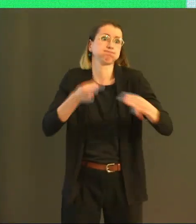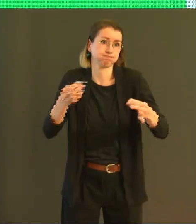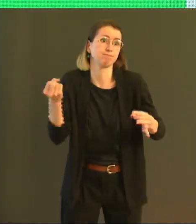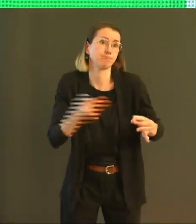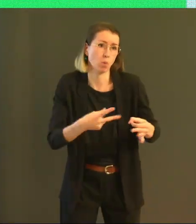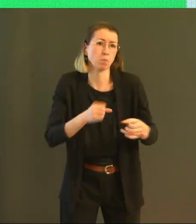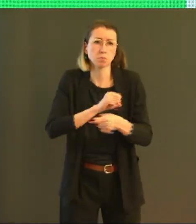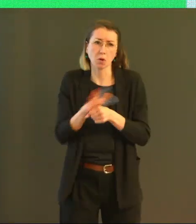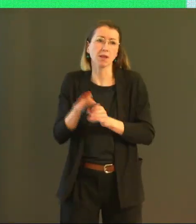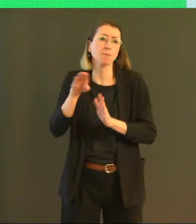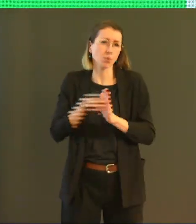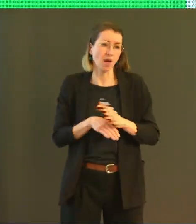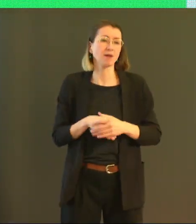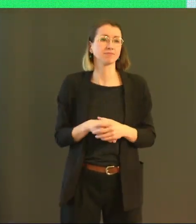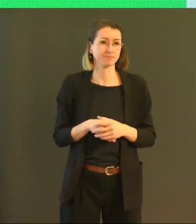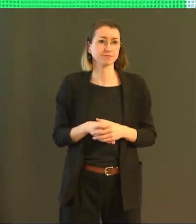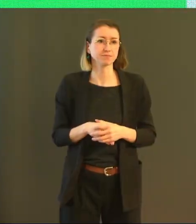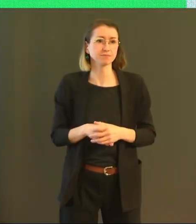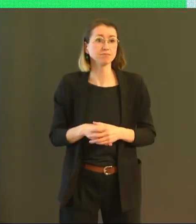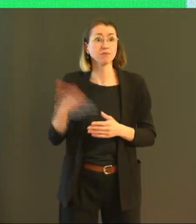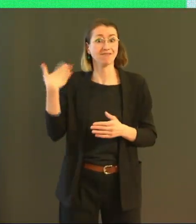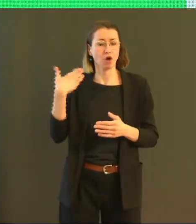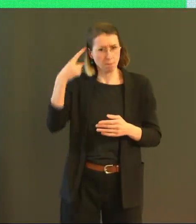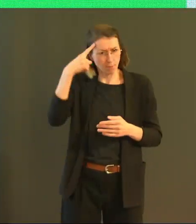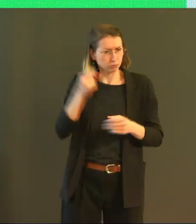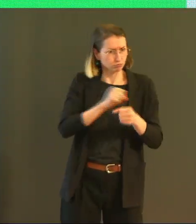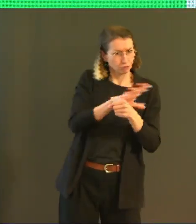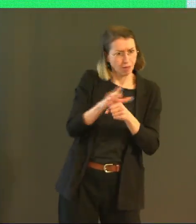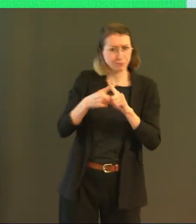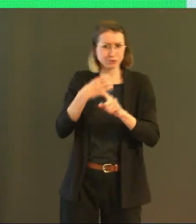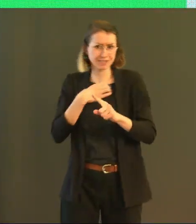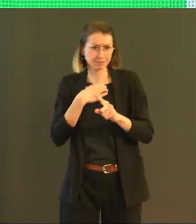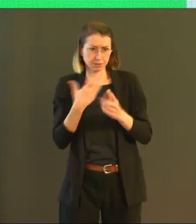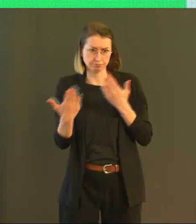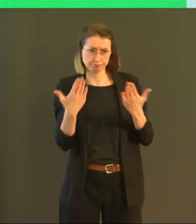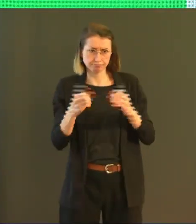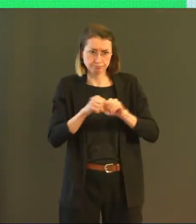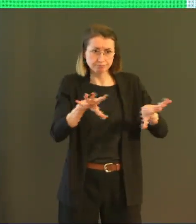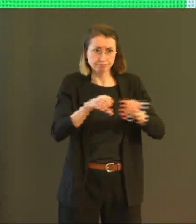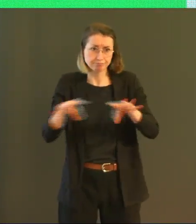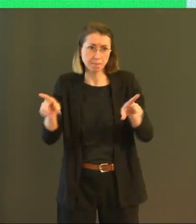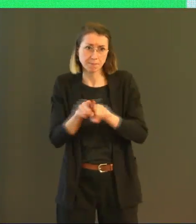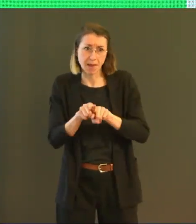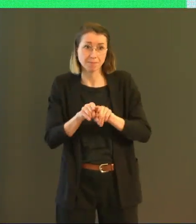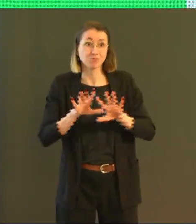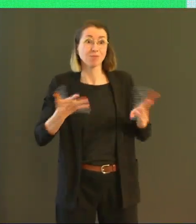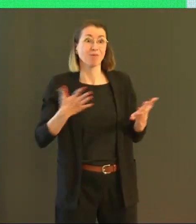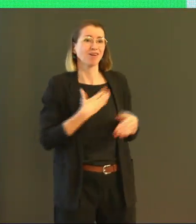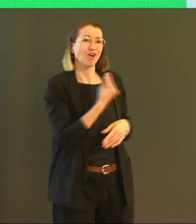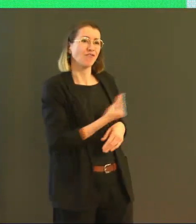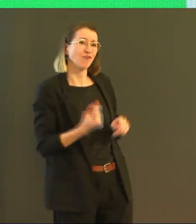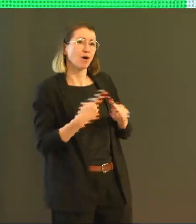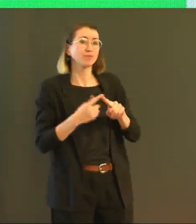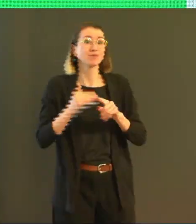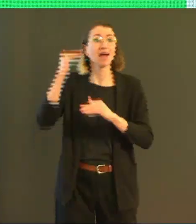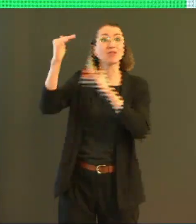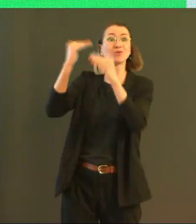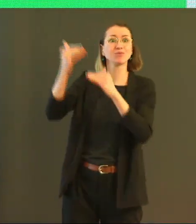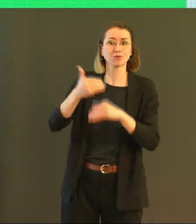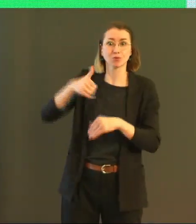l'affection est très souvent transmises aux adultes aux personnes plus âgées par les petits enfants ceci semble être peu le cas